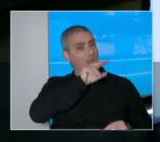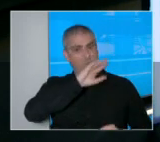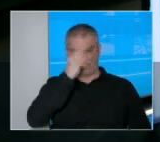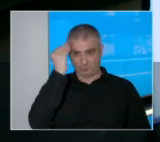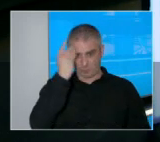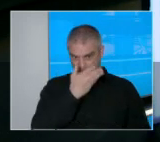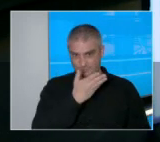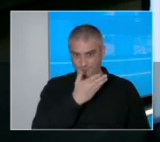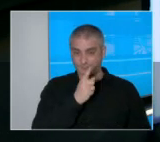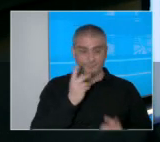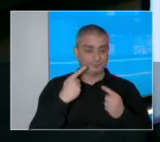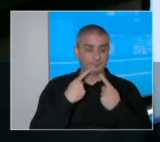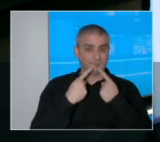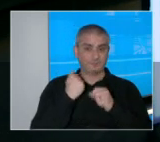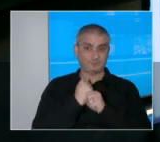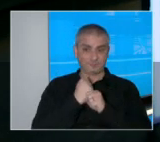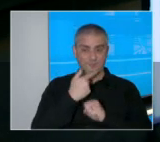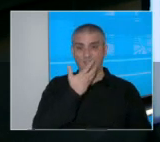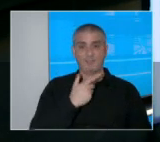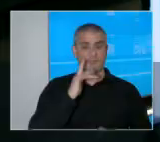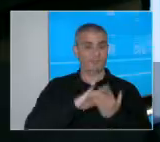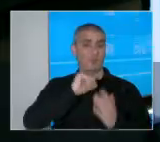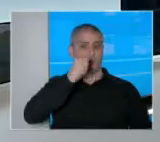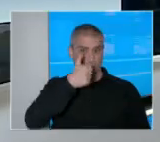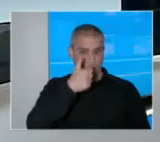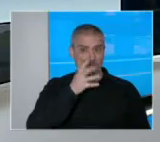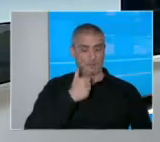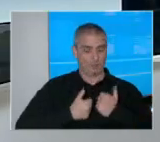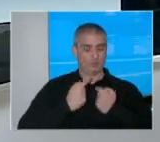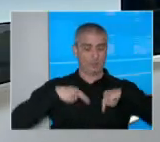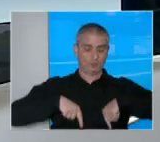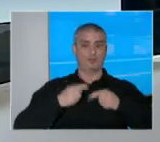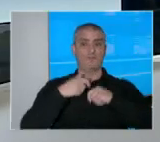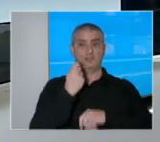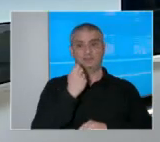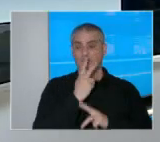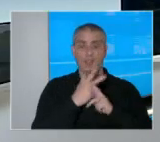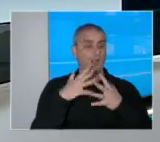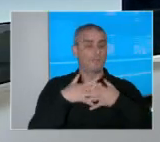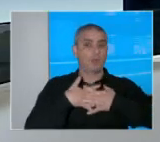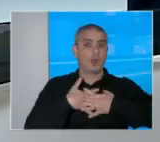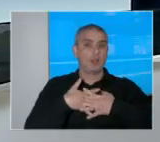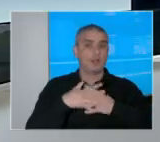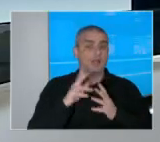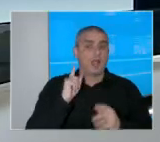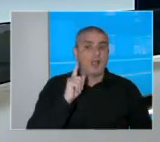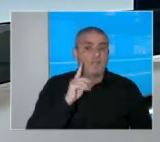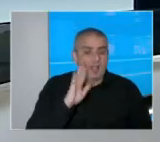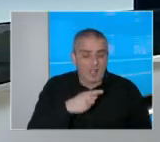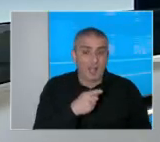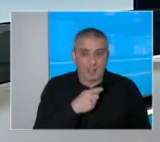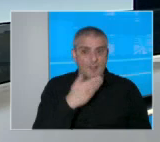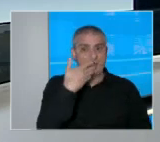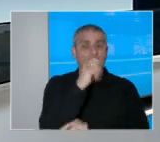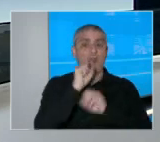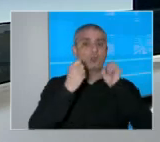יודעים. לא, המסע ומתן שהוביל לכך שגפני יהיה המקום הראשון, וגם המועמד ליושב ראש ועדת כספים, שרק יהיו בקואליציה. אבל שגם